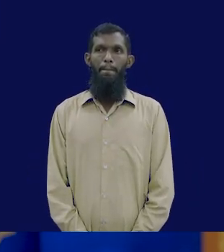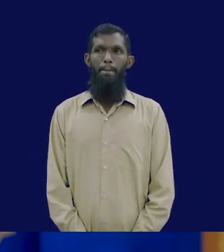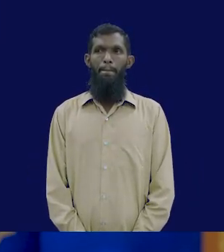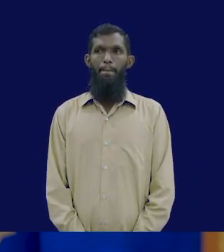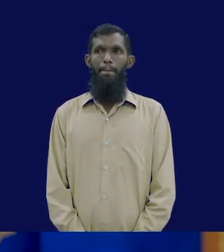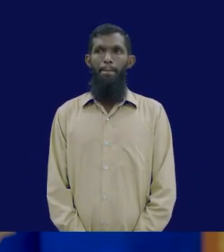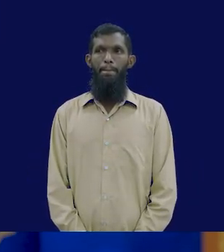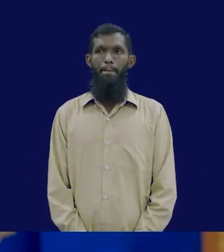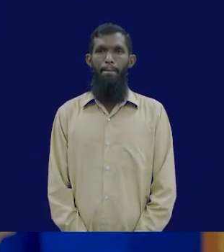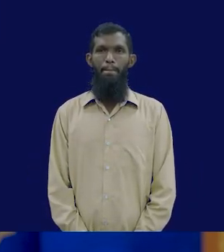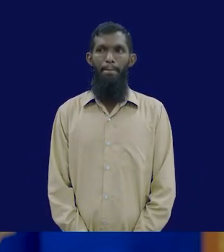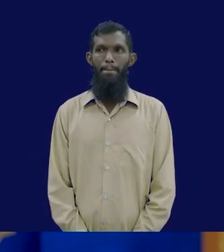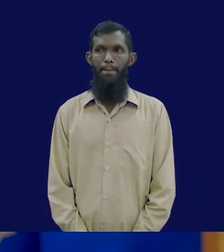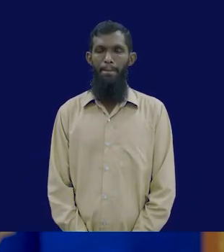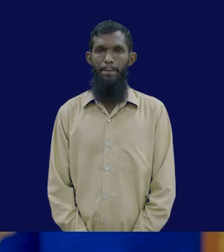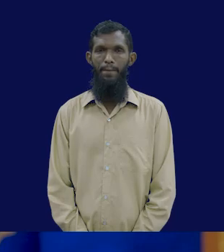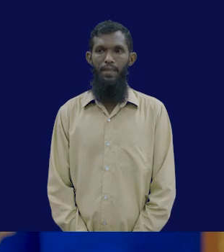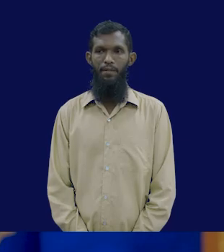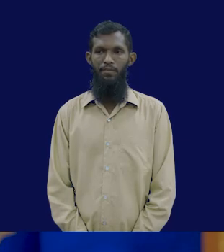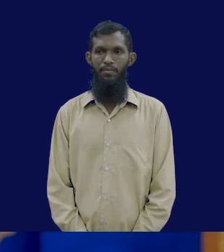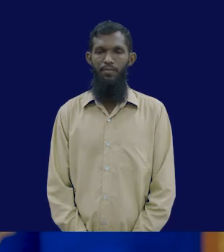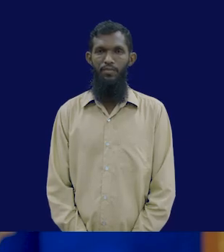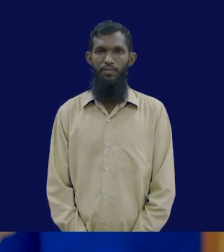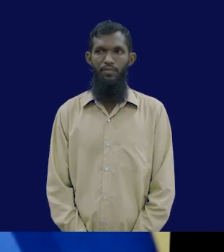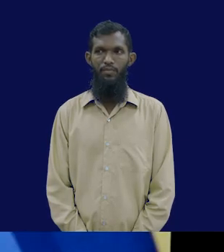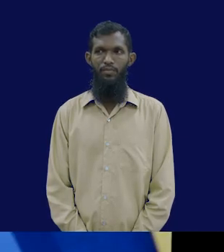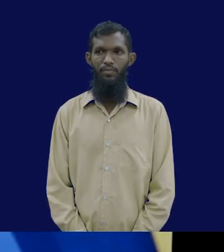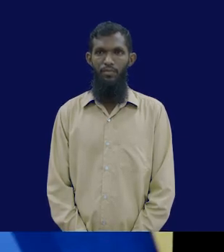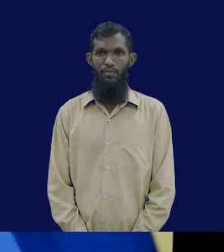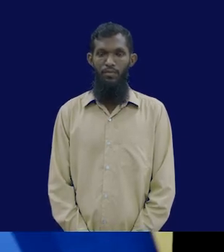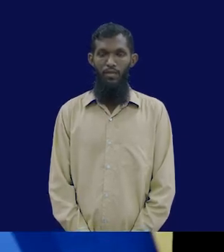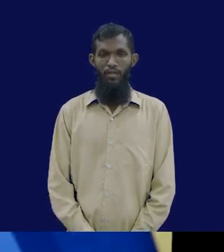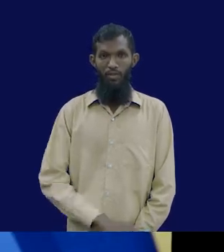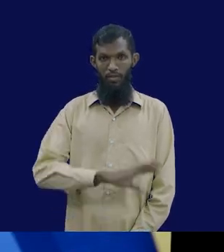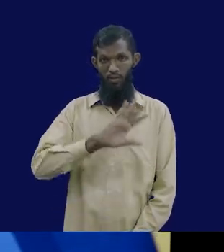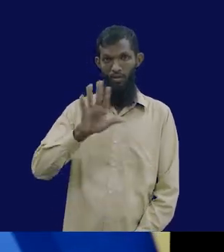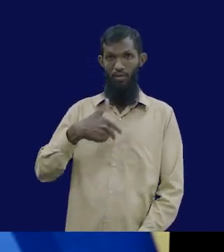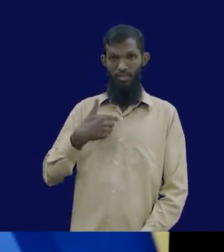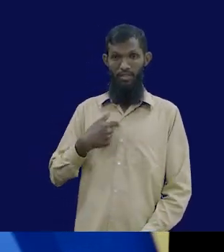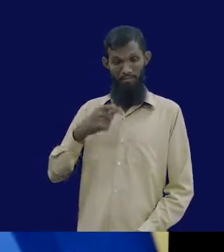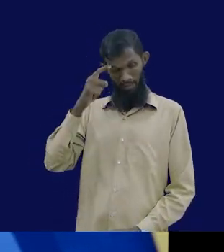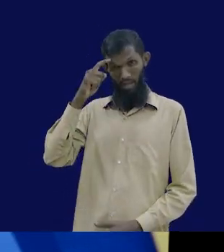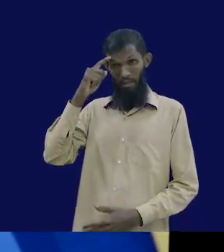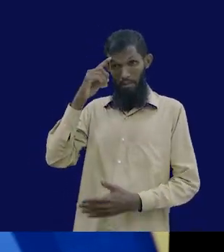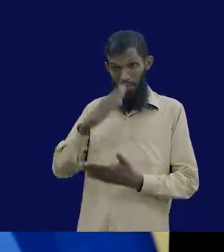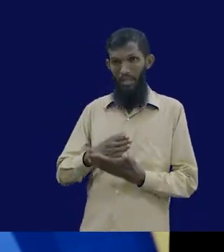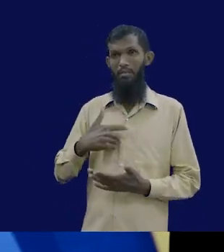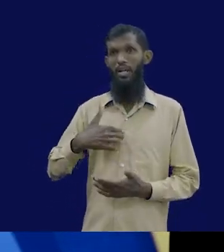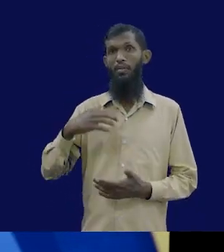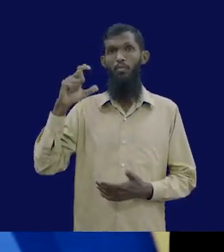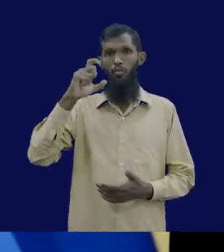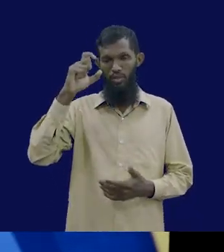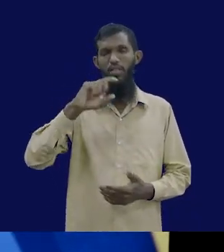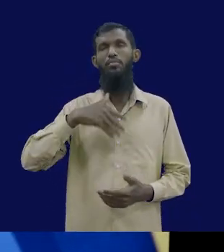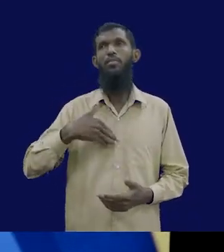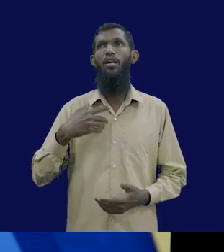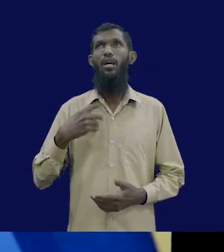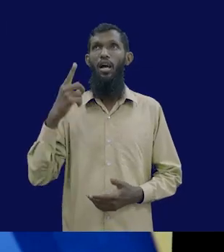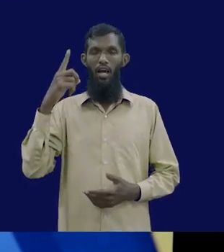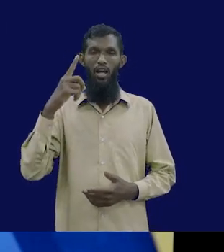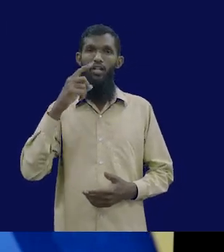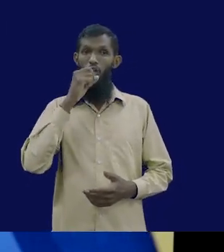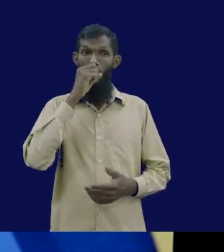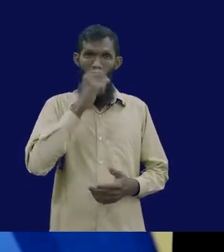عَلَى الَّذِينَ مِنْ قَبْلِكُمْ لَعَلَّكُمْ تَتَّقُونَ. O you who believe, fasting has been prescribed upon